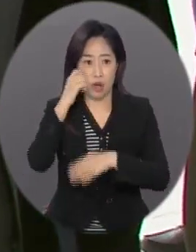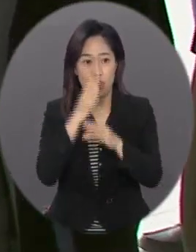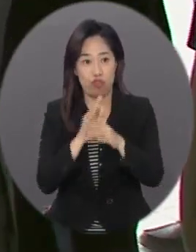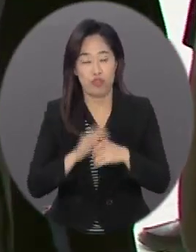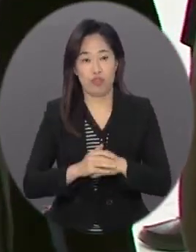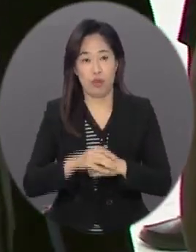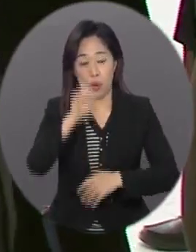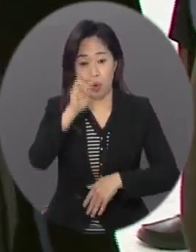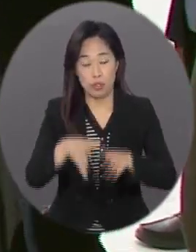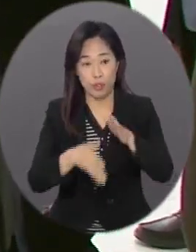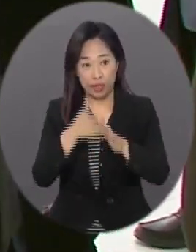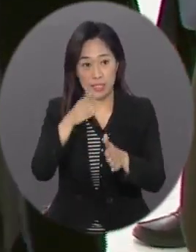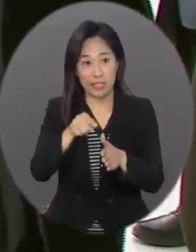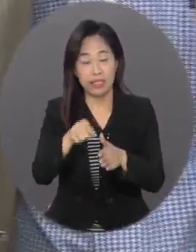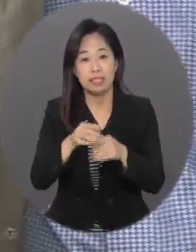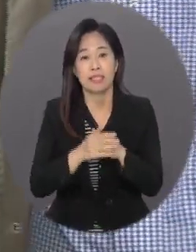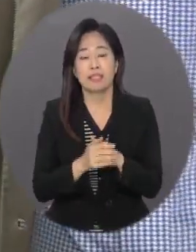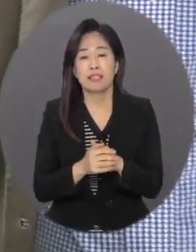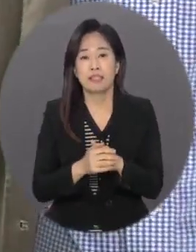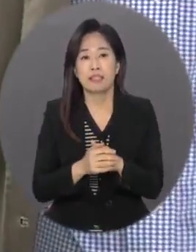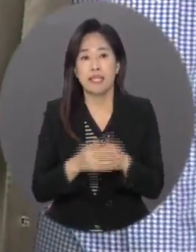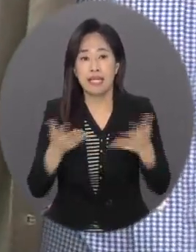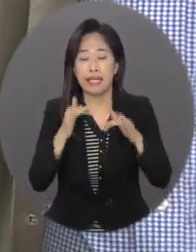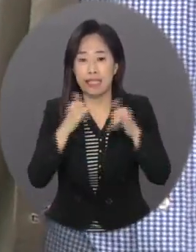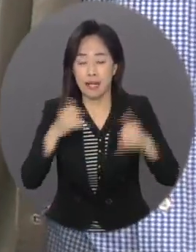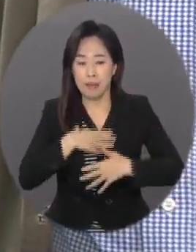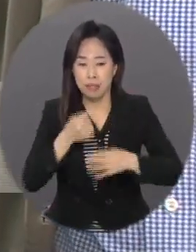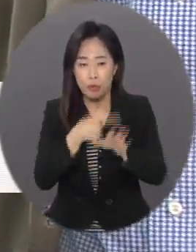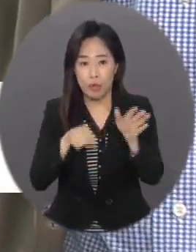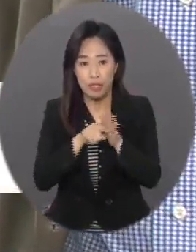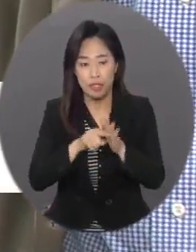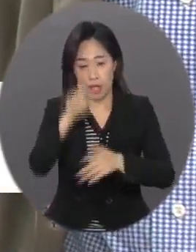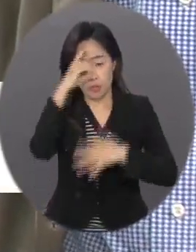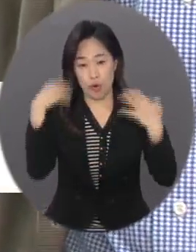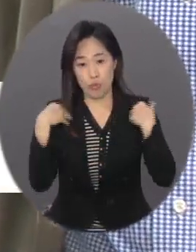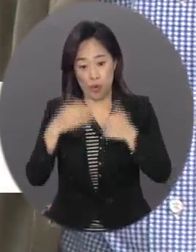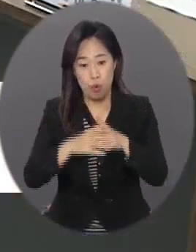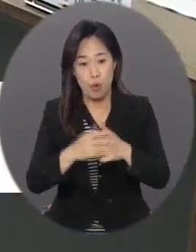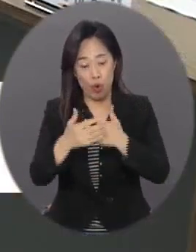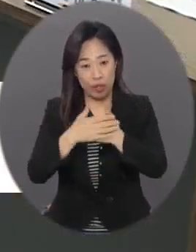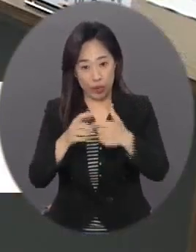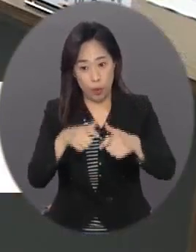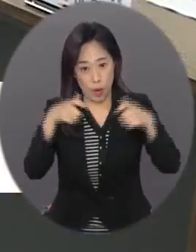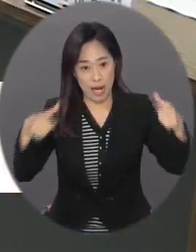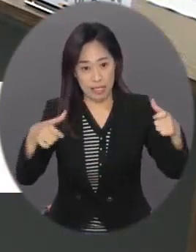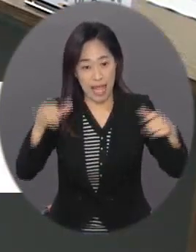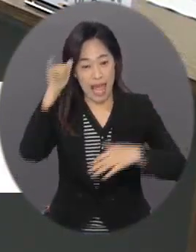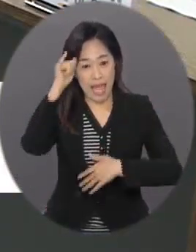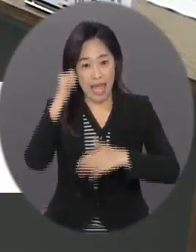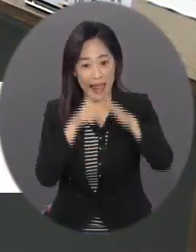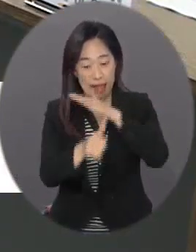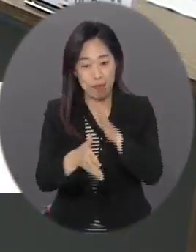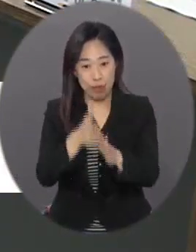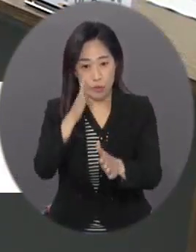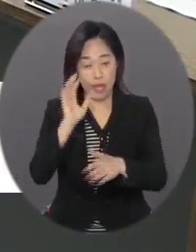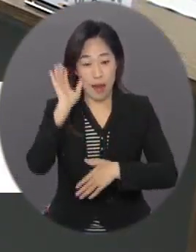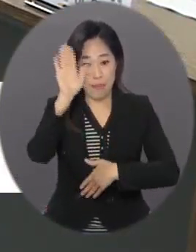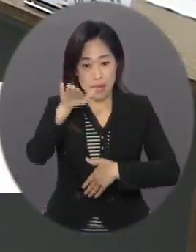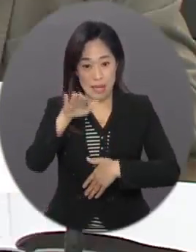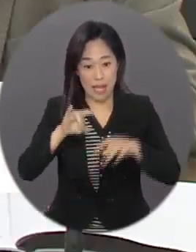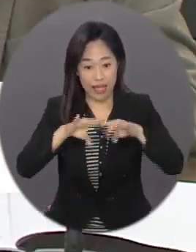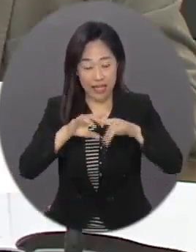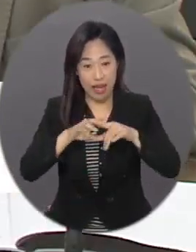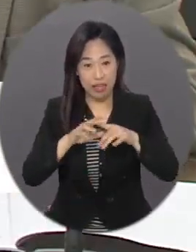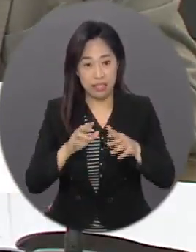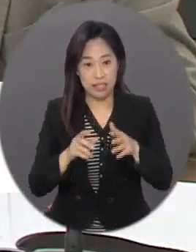광주시는 근로자 추구 안정을 위한 정부 지원 확대와 함께 광주가 ai 대표 도시와 미래 모빌리티 선도